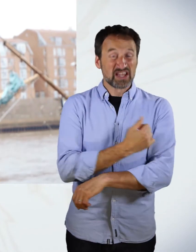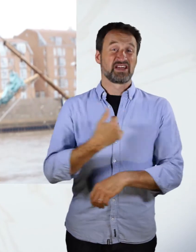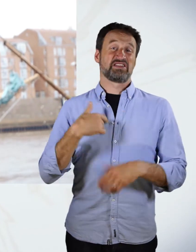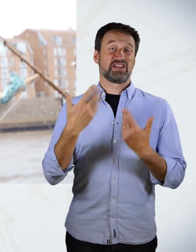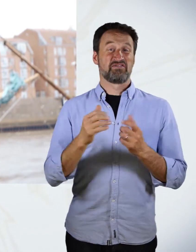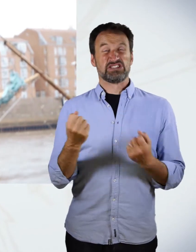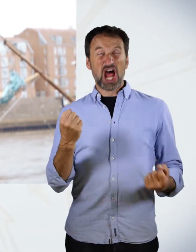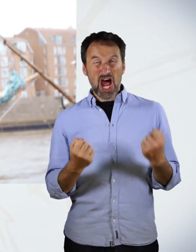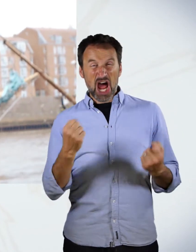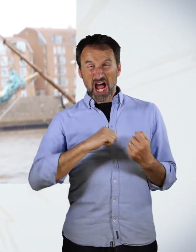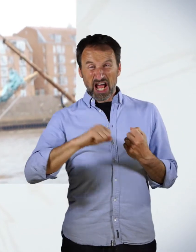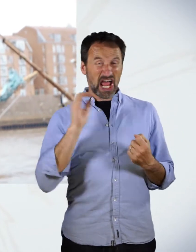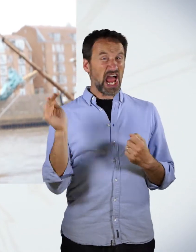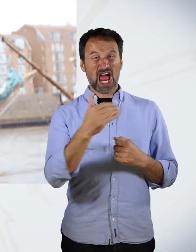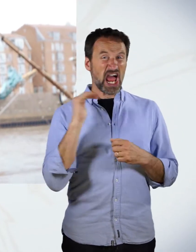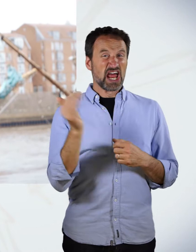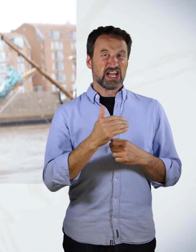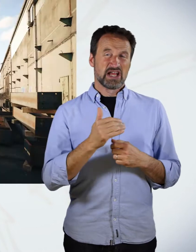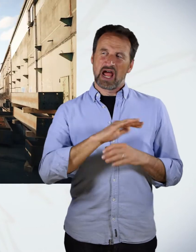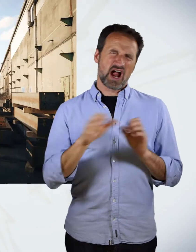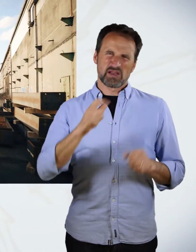mitgemacht. Also was soll da schon kommen?